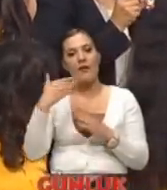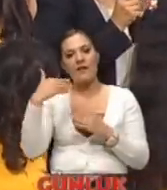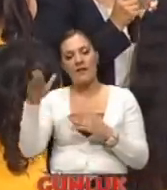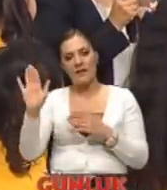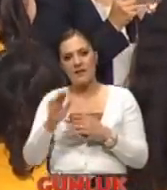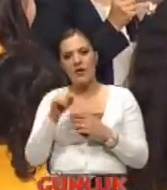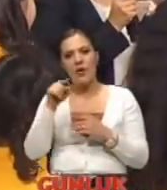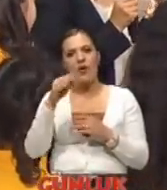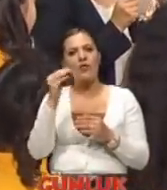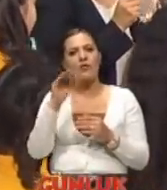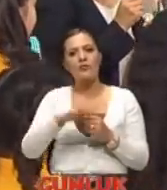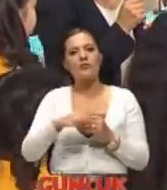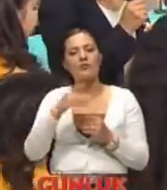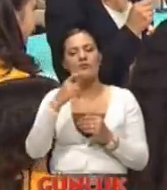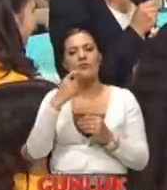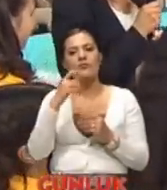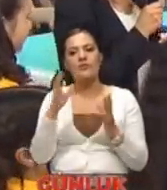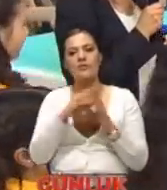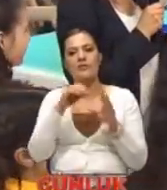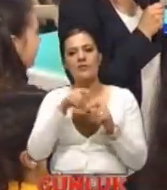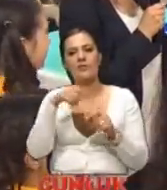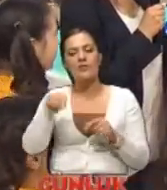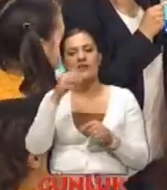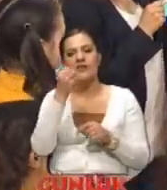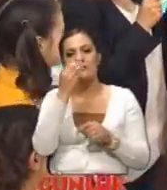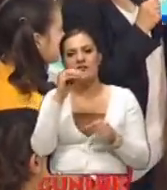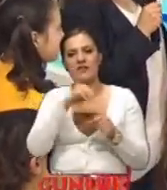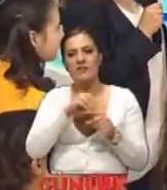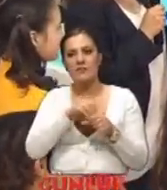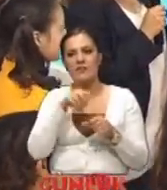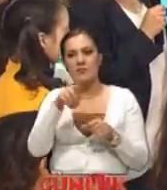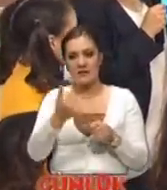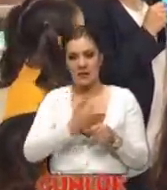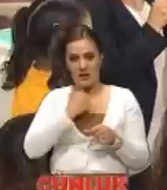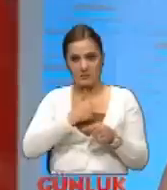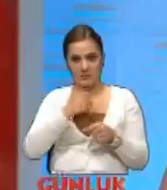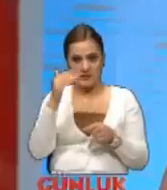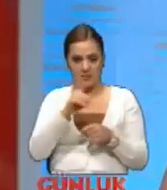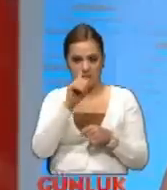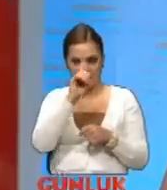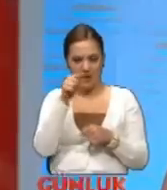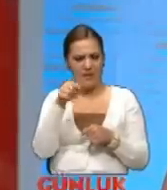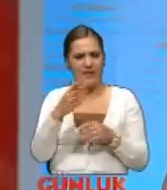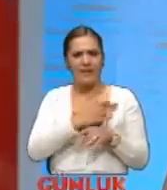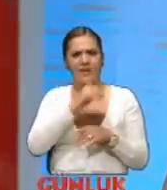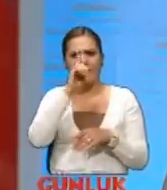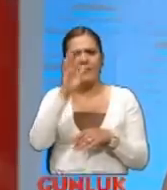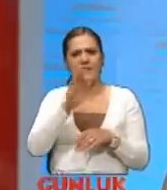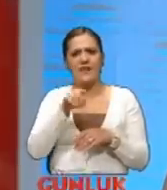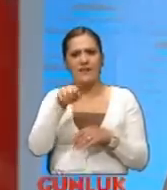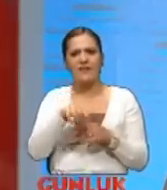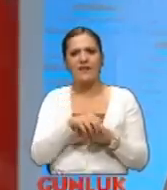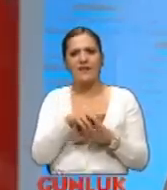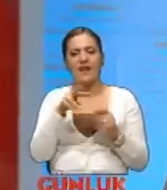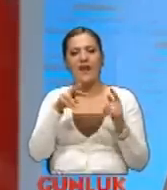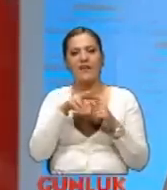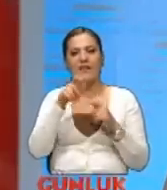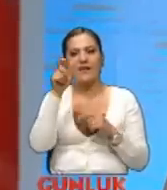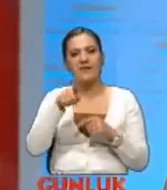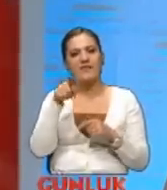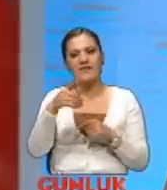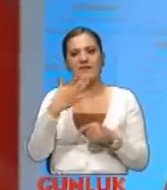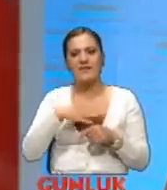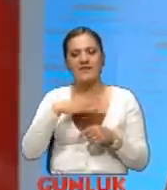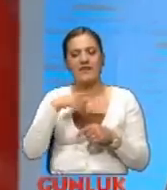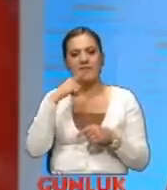edeceğiz. O küçük onlar grubun içinde, bunca çiçeğin içinde bu yakışıklı mı geldi bir de? Evet. Niye yalnız kaldı o yakışıklı? Atakan, istersen